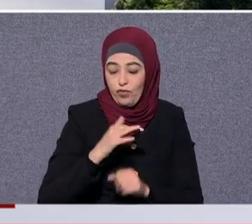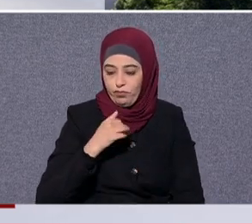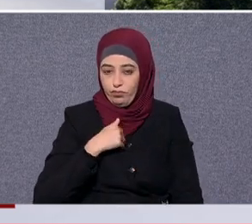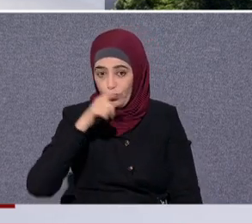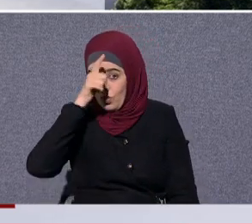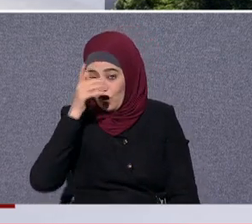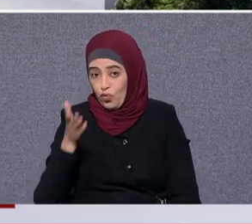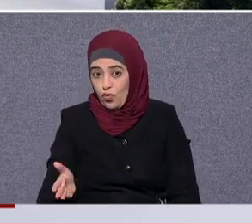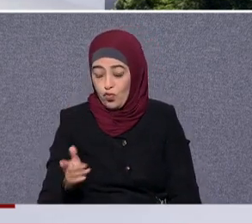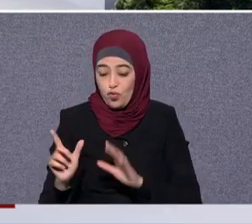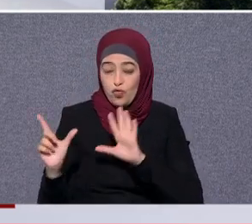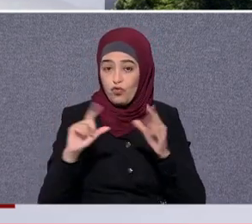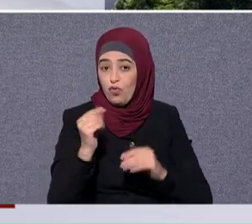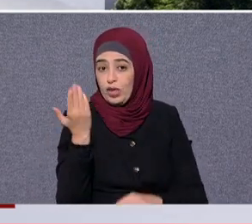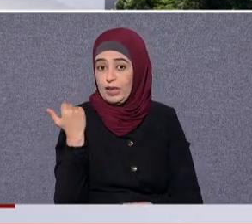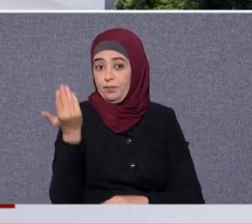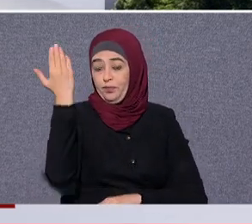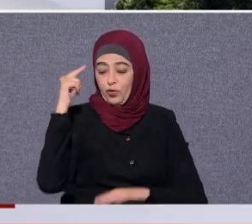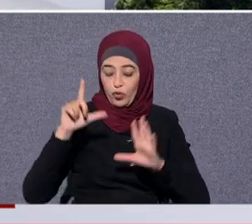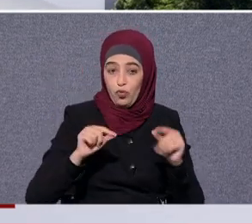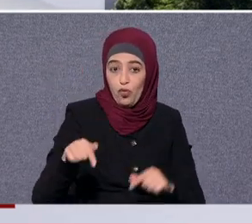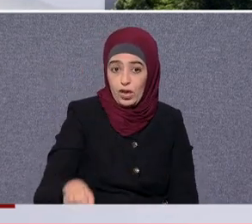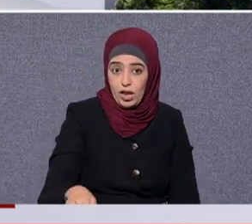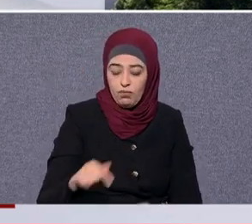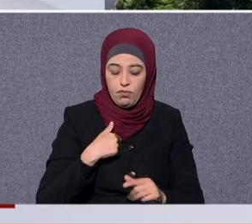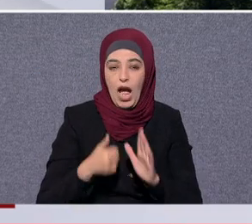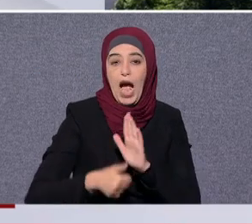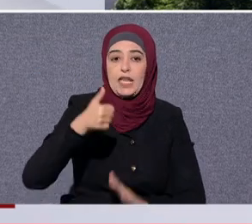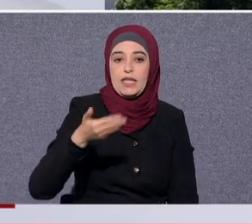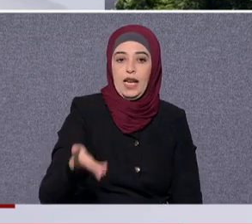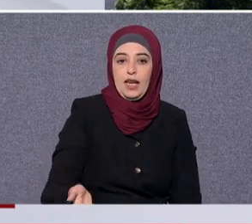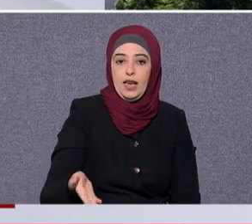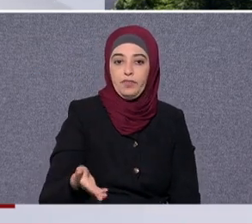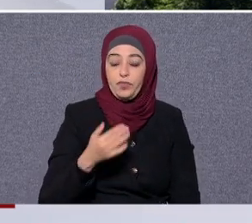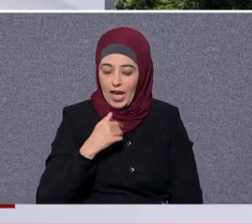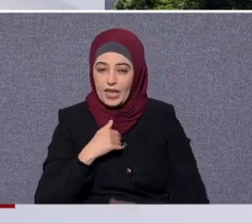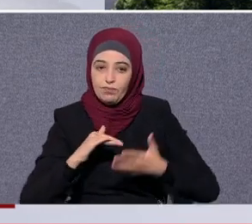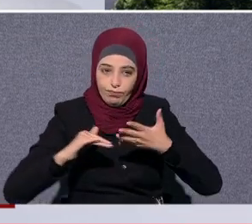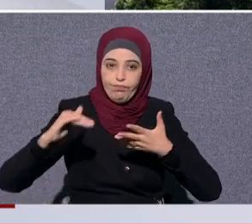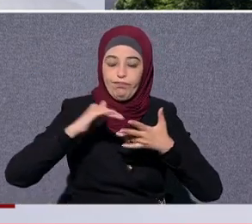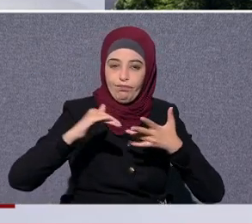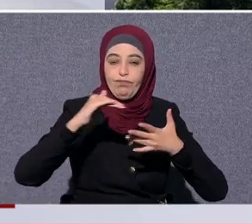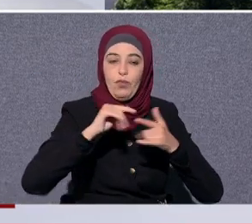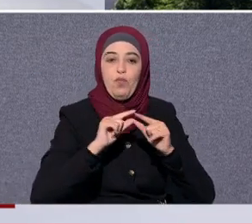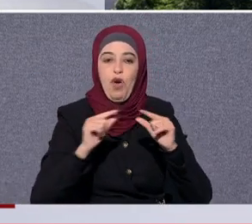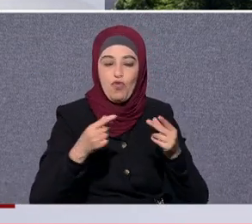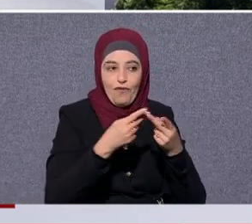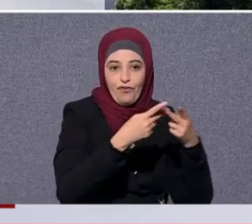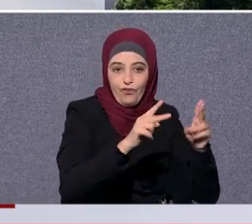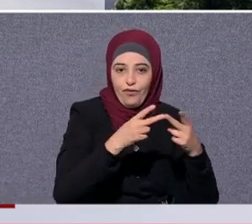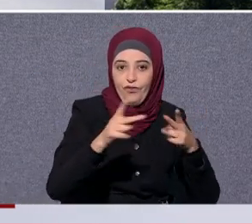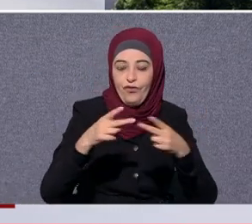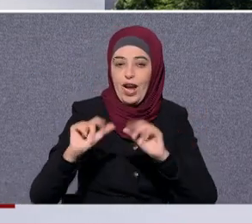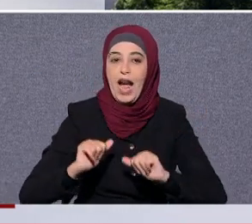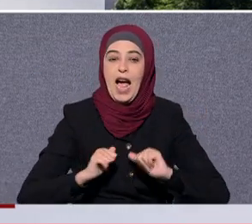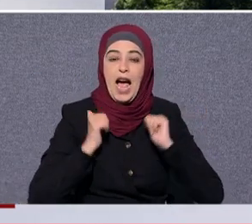في الأسبوع الماضي والأسبوع الحالي وضعنا مريح، ونحن سنتدرج في إعادة